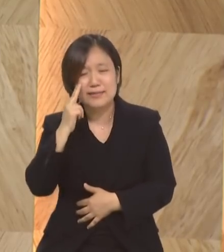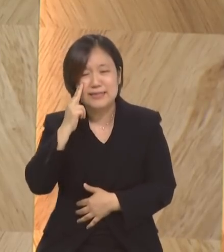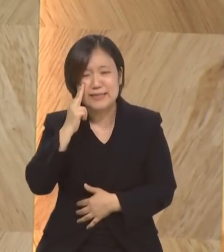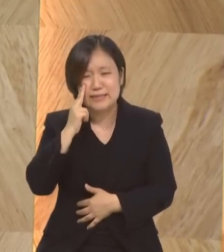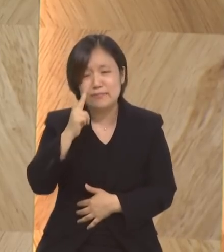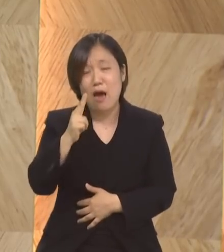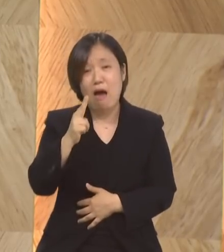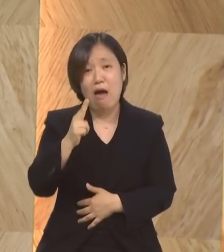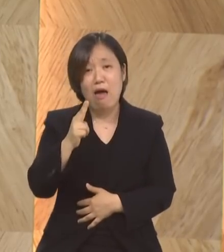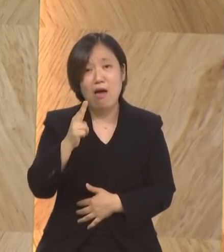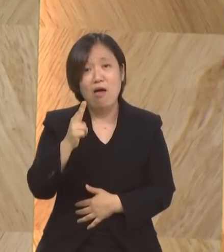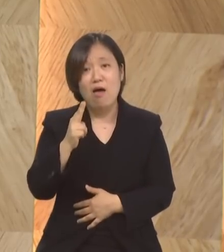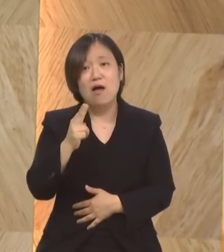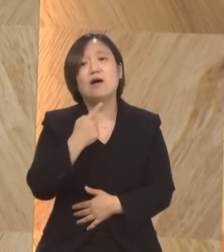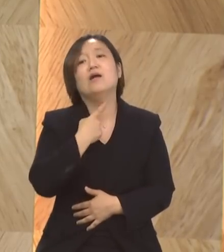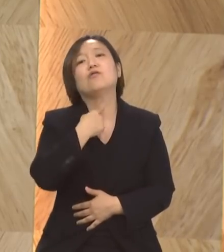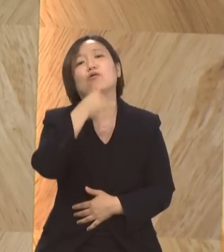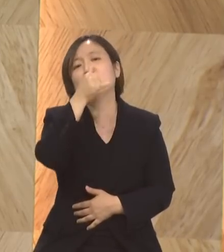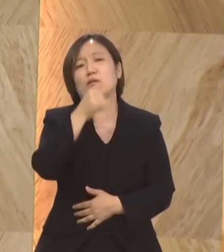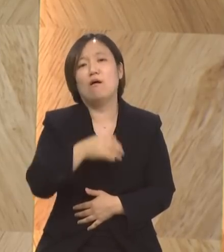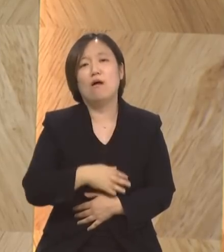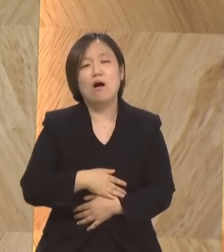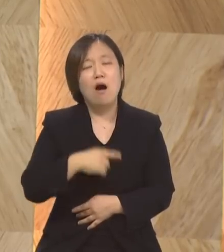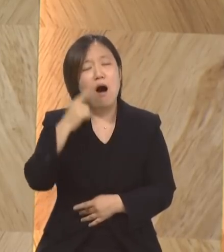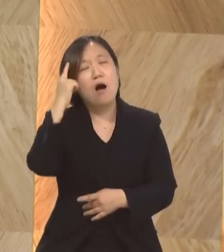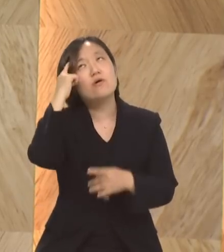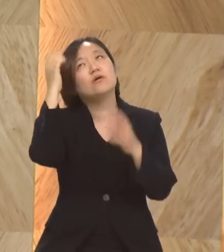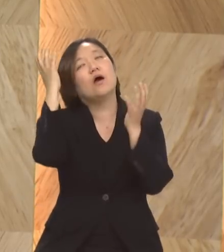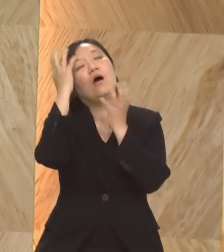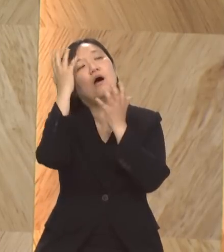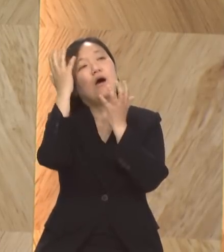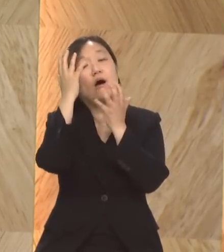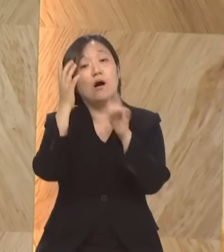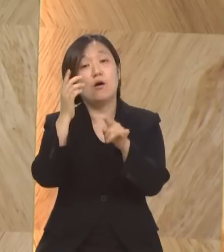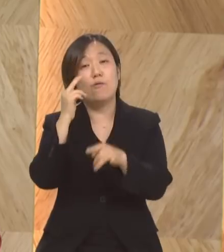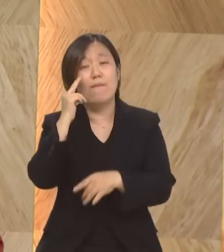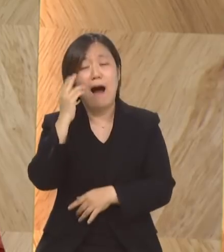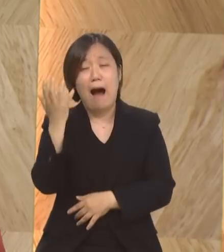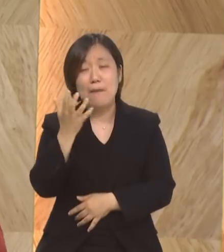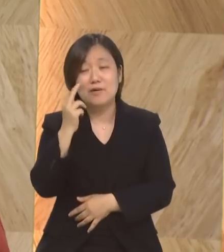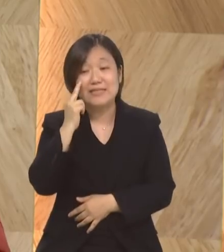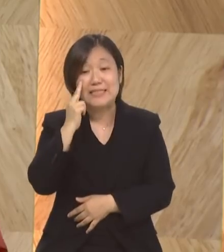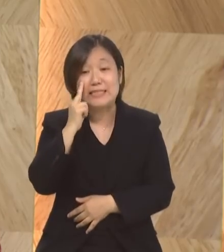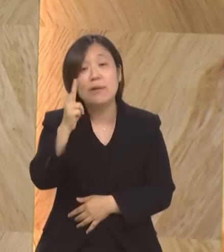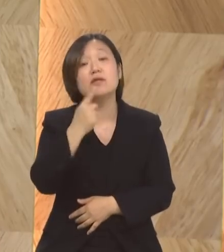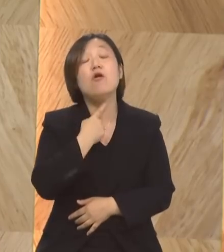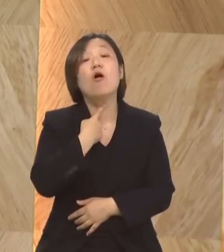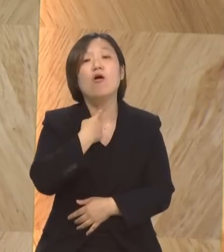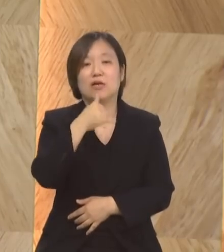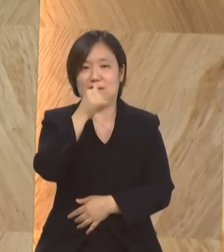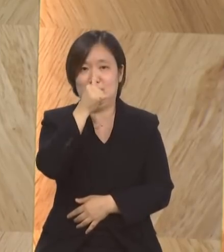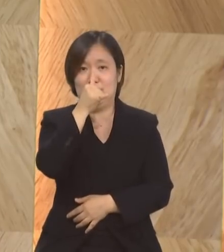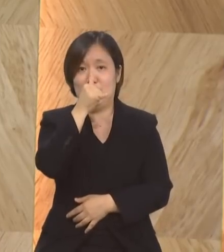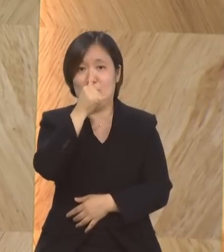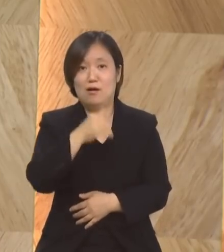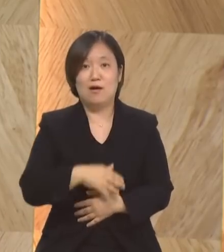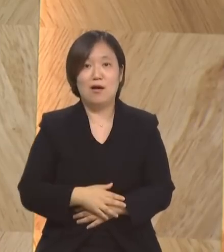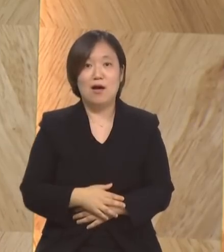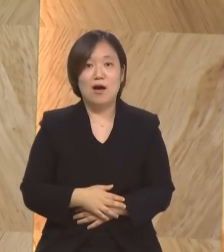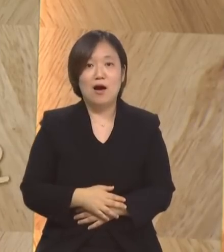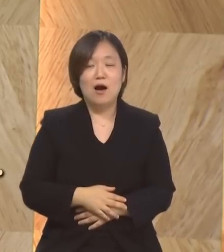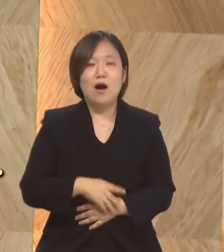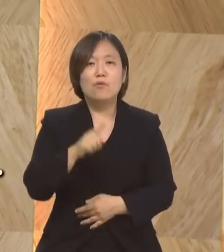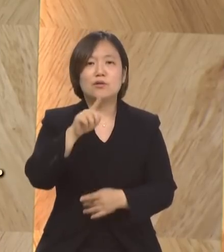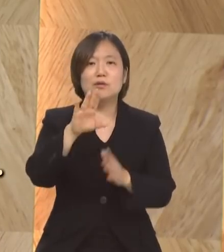심해 가지고 정신의 차릴 수가 없을 정도였대요 그래서 우리가 너무